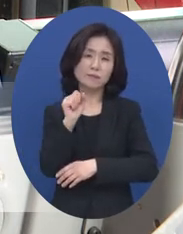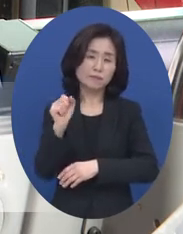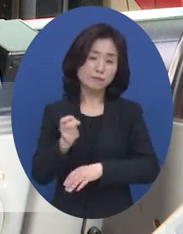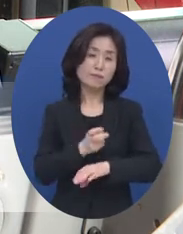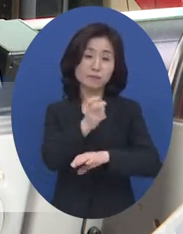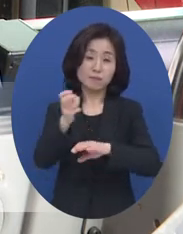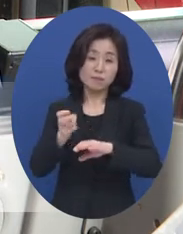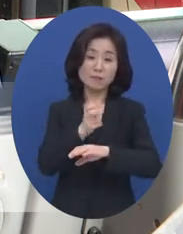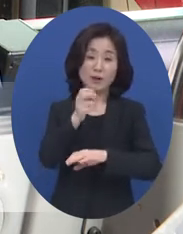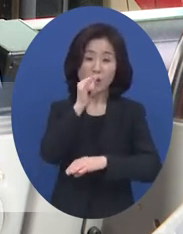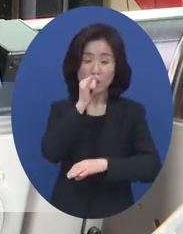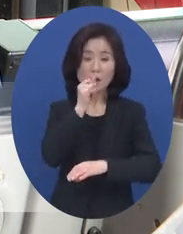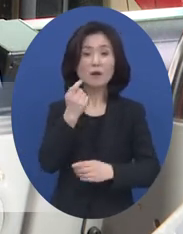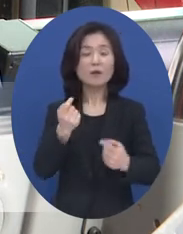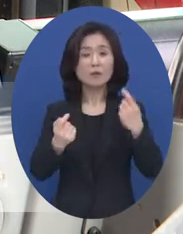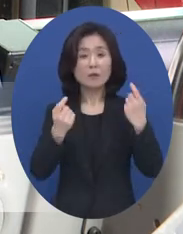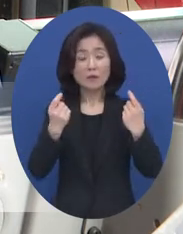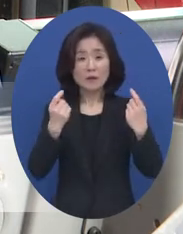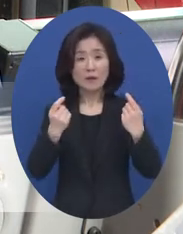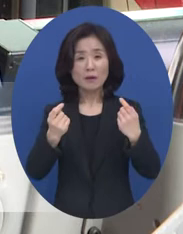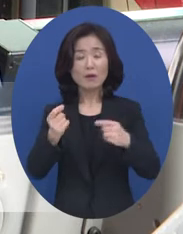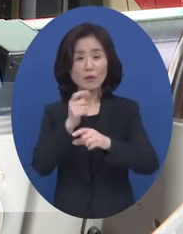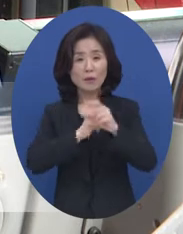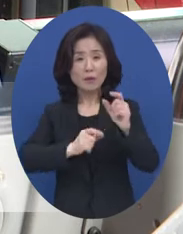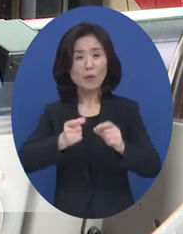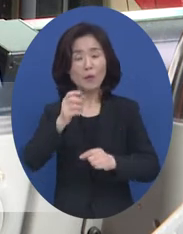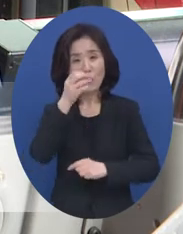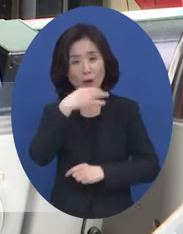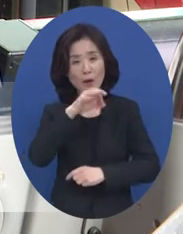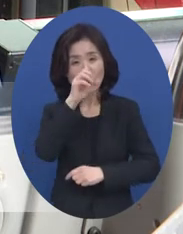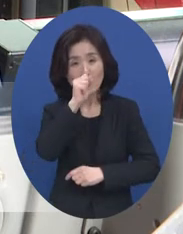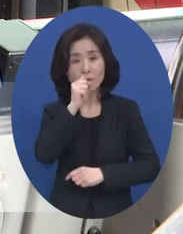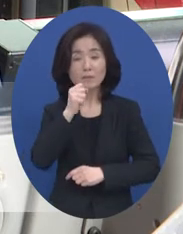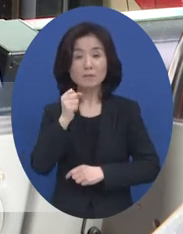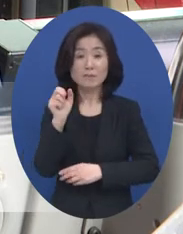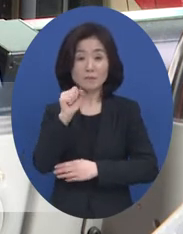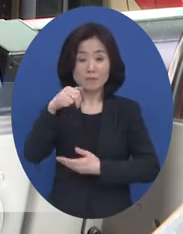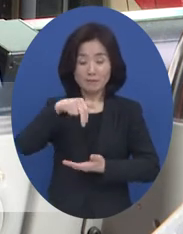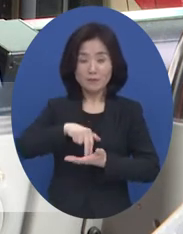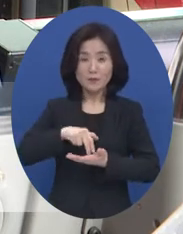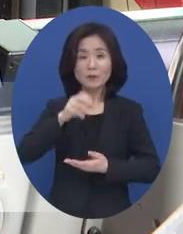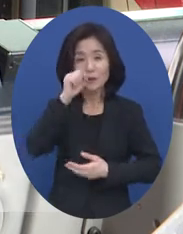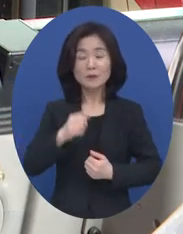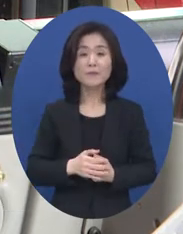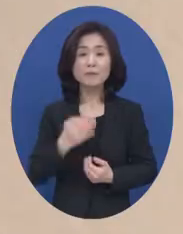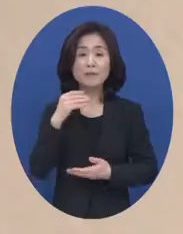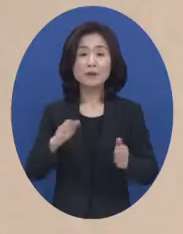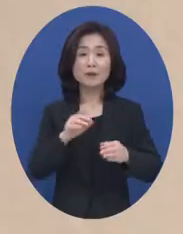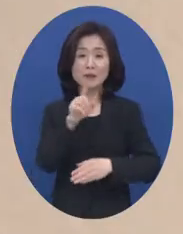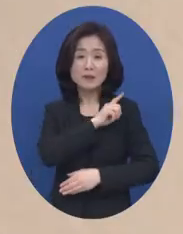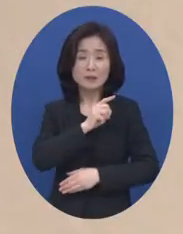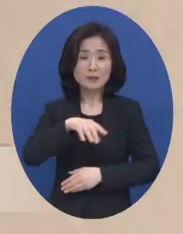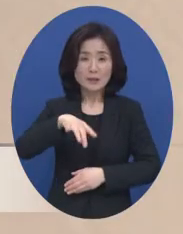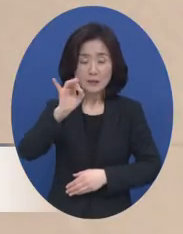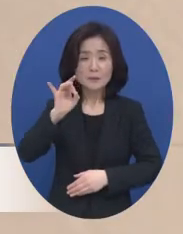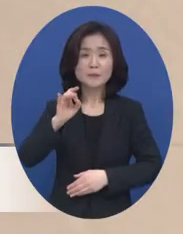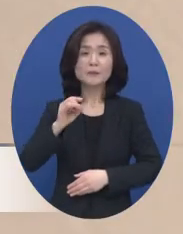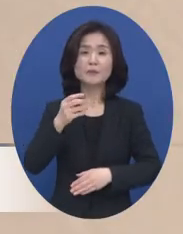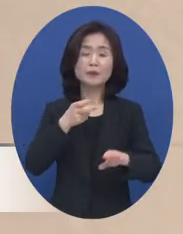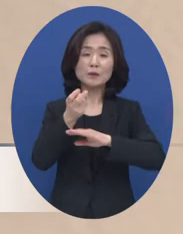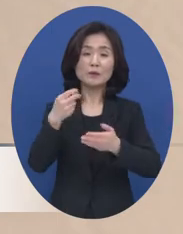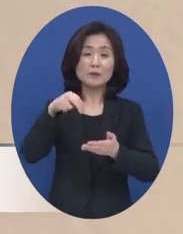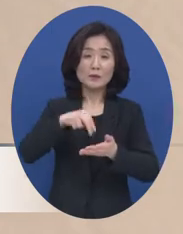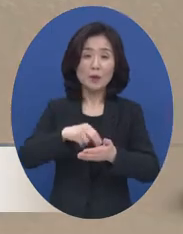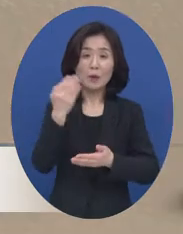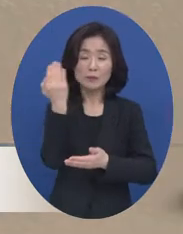거를 순환으로 해놓고 다니는데 그거보다 훨씬 효과가 좋으니까 저희들 입장에선 좋죠. 경기도가 전국 최초로